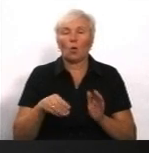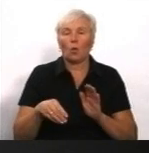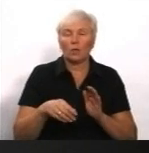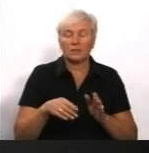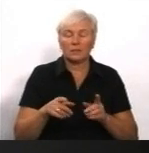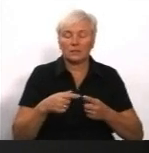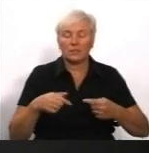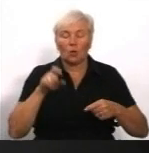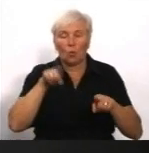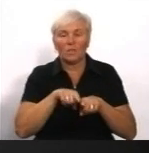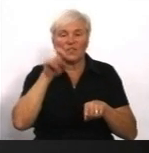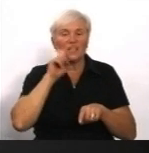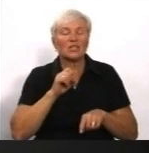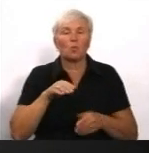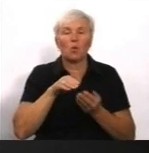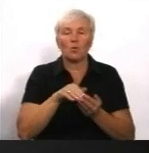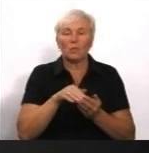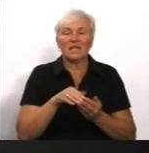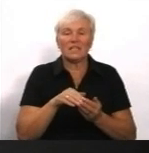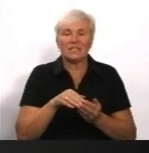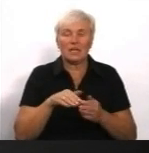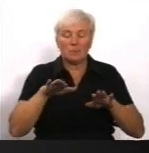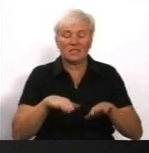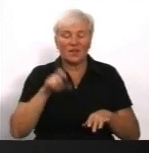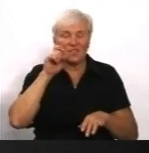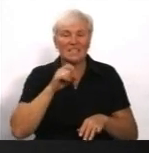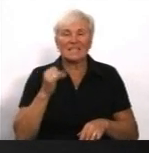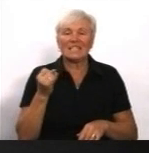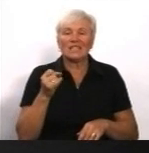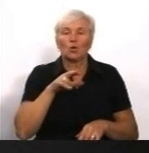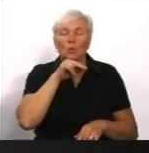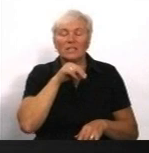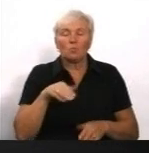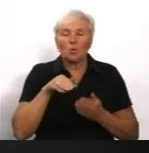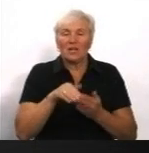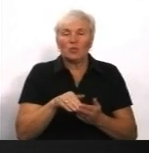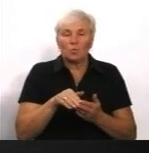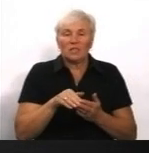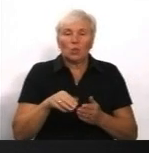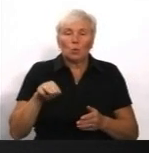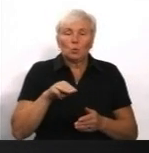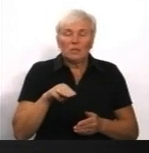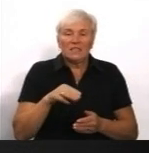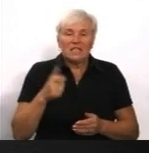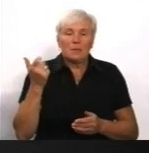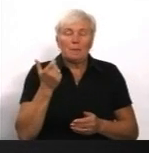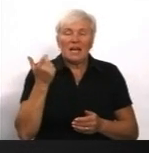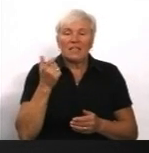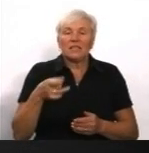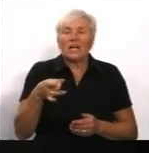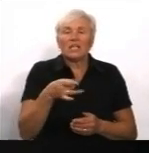Вінницького, Могилів-Подільського, міських, Вінницького, Іллінецького, Козятинського, Могилів-Подільського, Тульчинського, Хмельницького